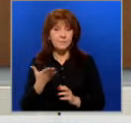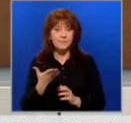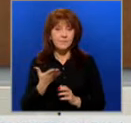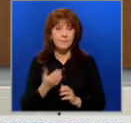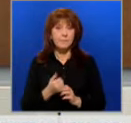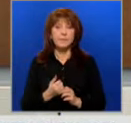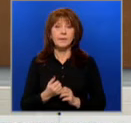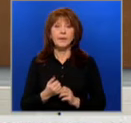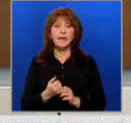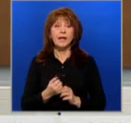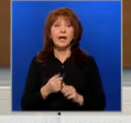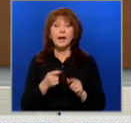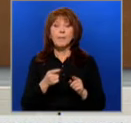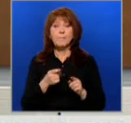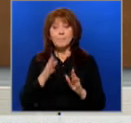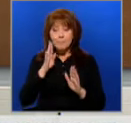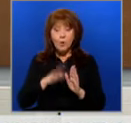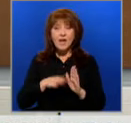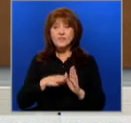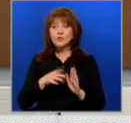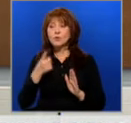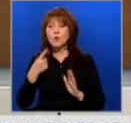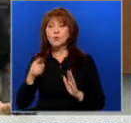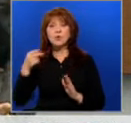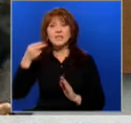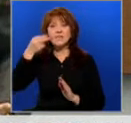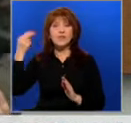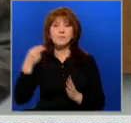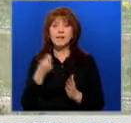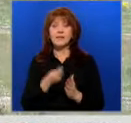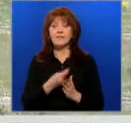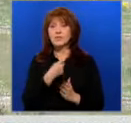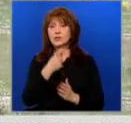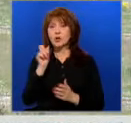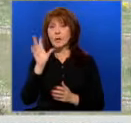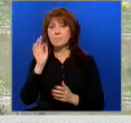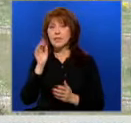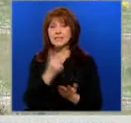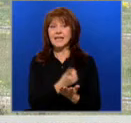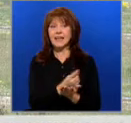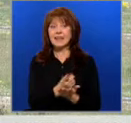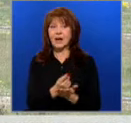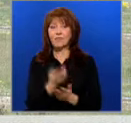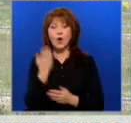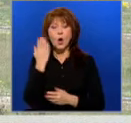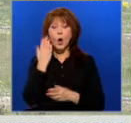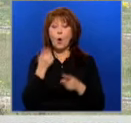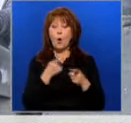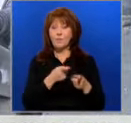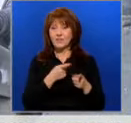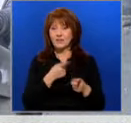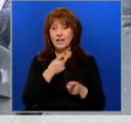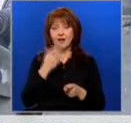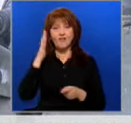715 милиона евро, т.е. пак по-ефтино, отколкото другите компании дават за 150 машини. От левицата обвиниха военният министър, че предлага отмяна